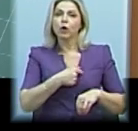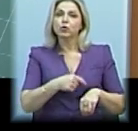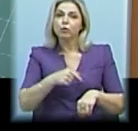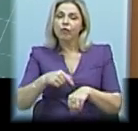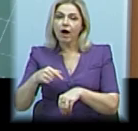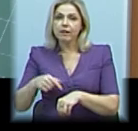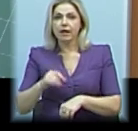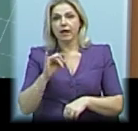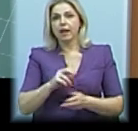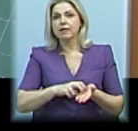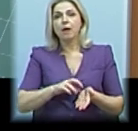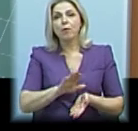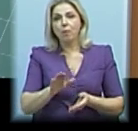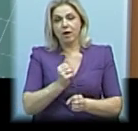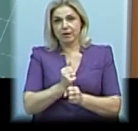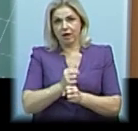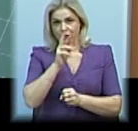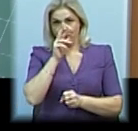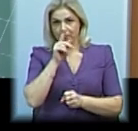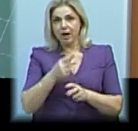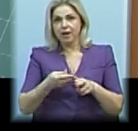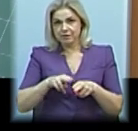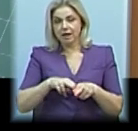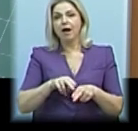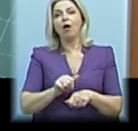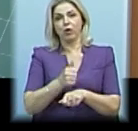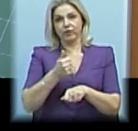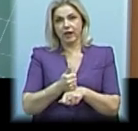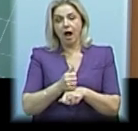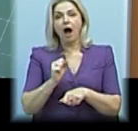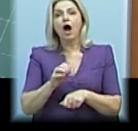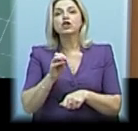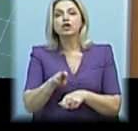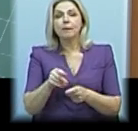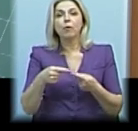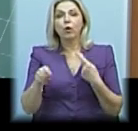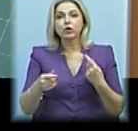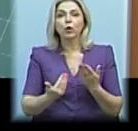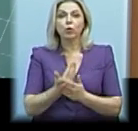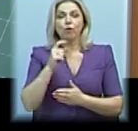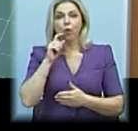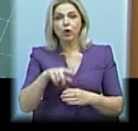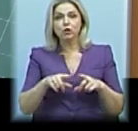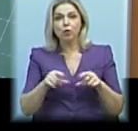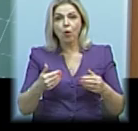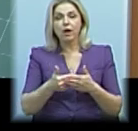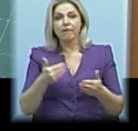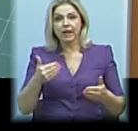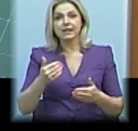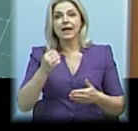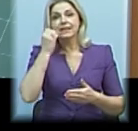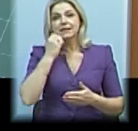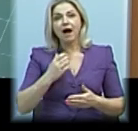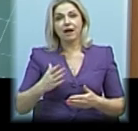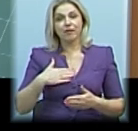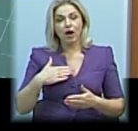і не бояться робити помилки. Оце саме головне. Ну, а чим же відрізняється нова українська школа від нашої